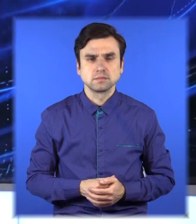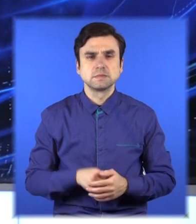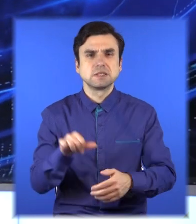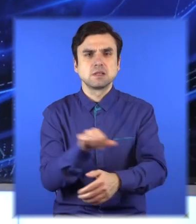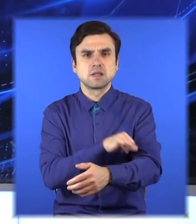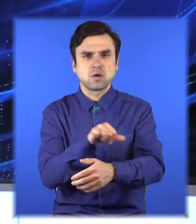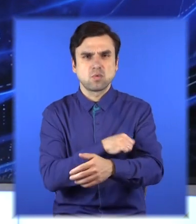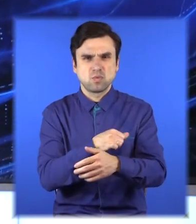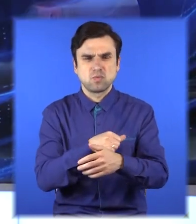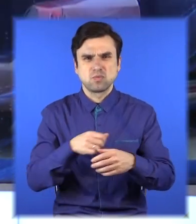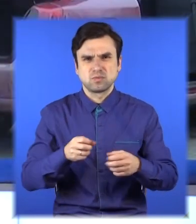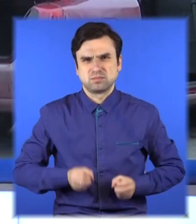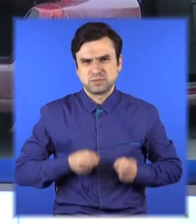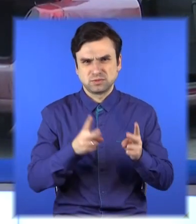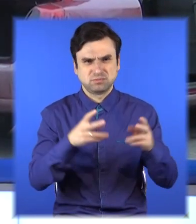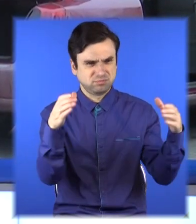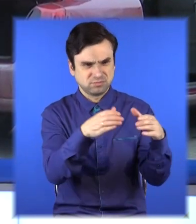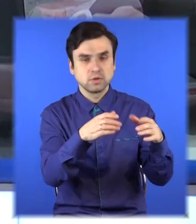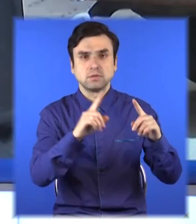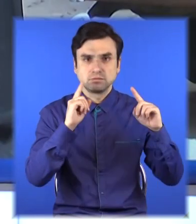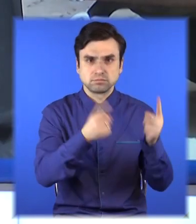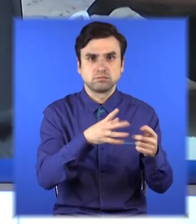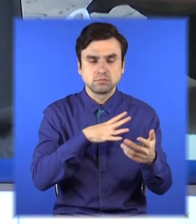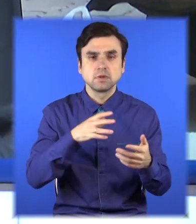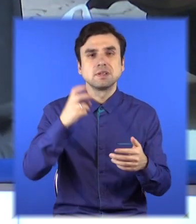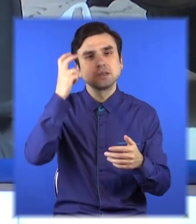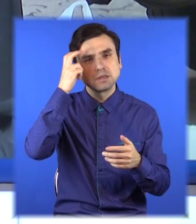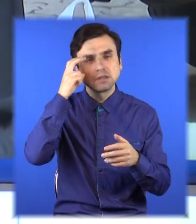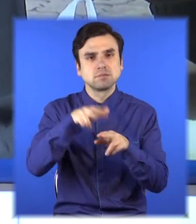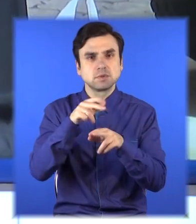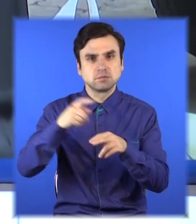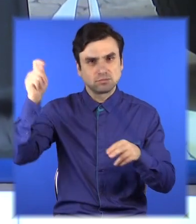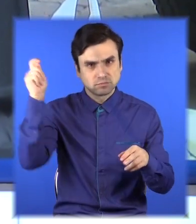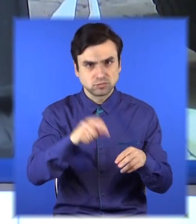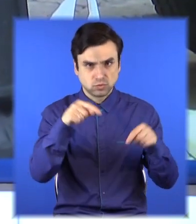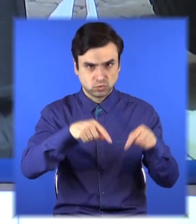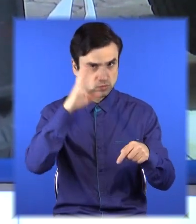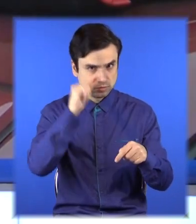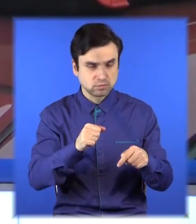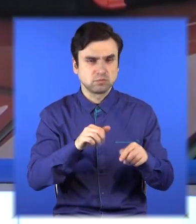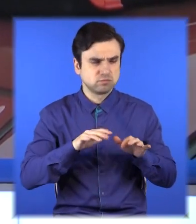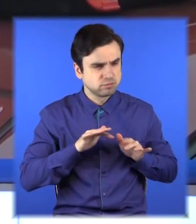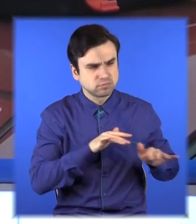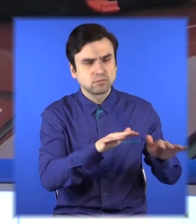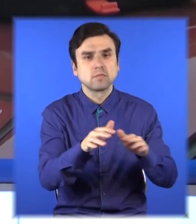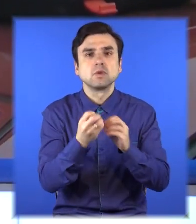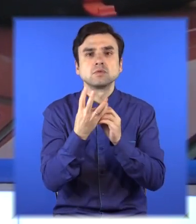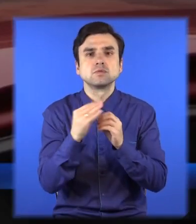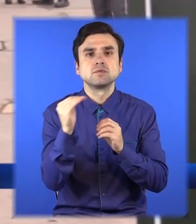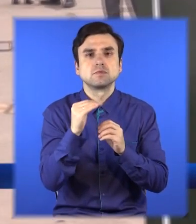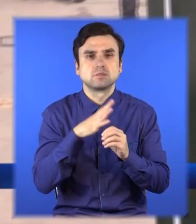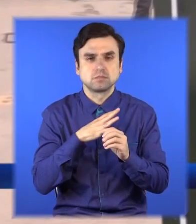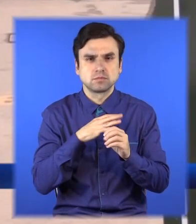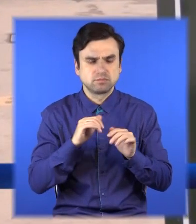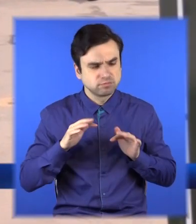Затримали наркобанду. В Кривому Розі столичні правоохоронці провели масштабні обшуки. Зранку 14 лютого в місті працювали